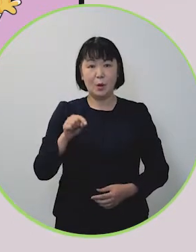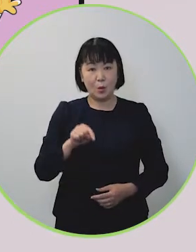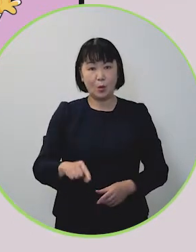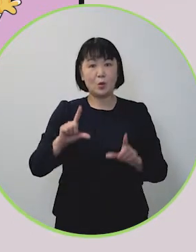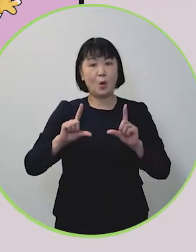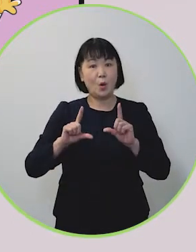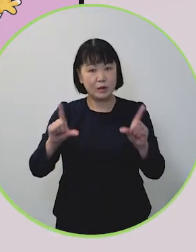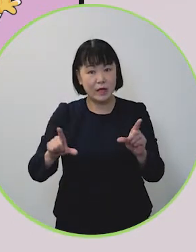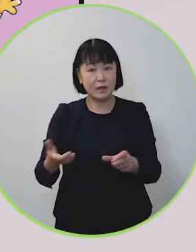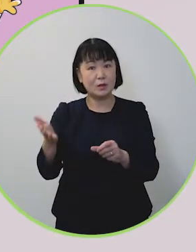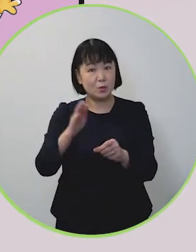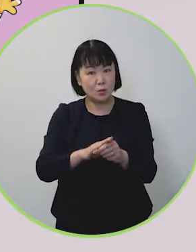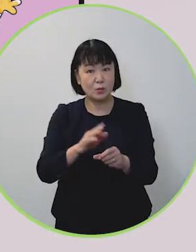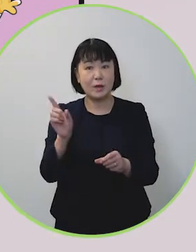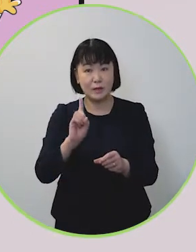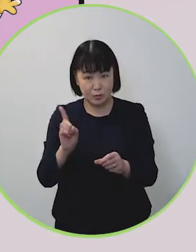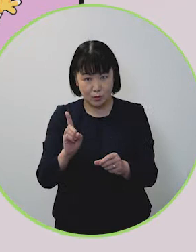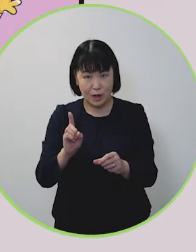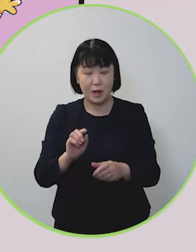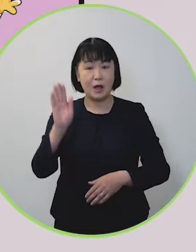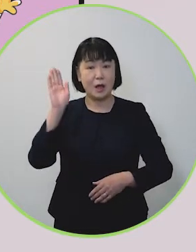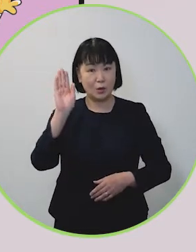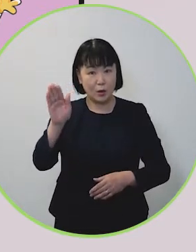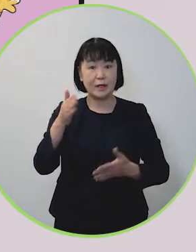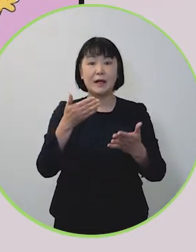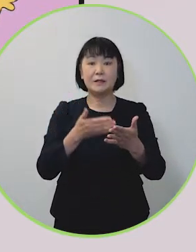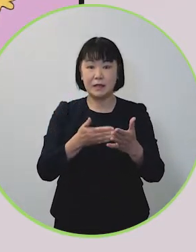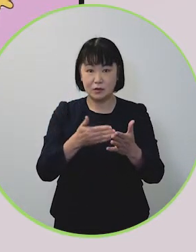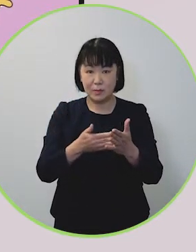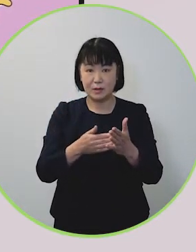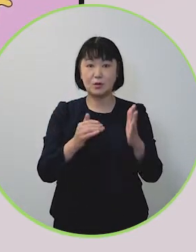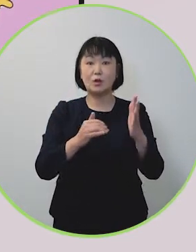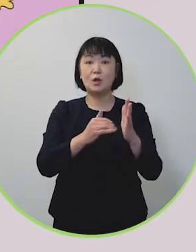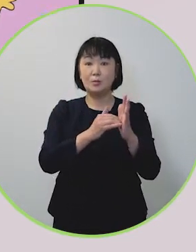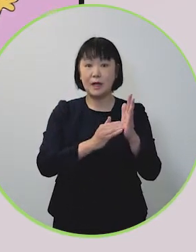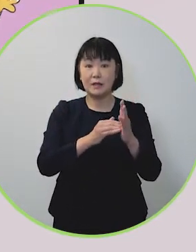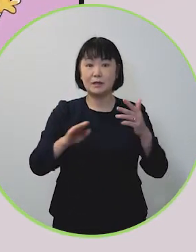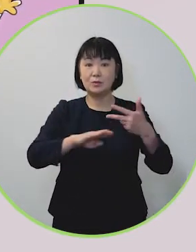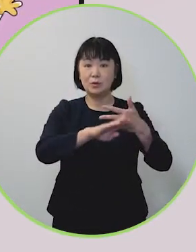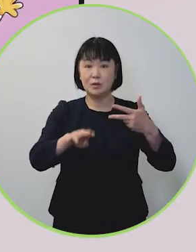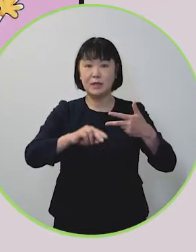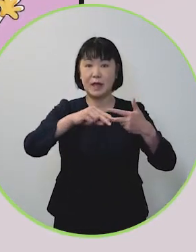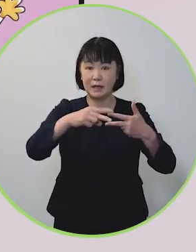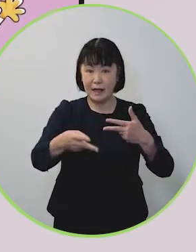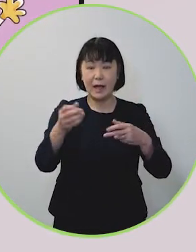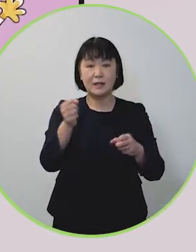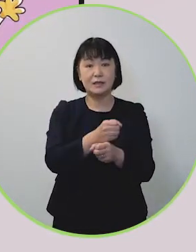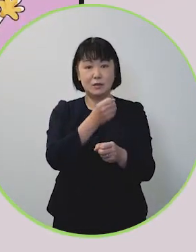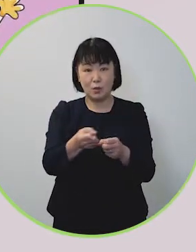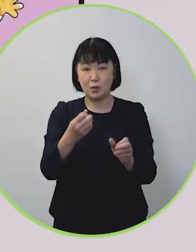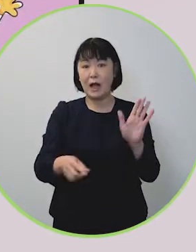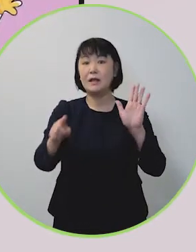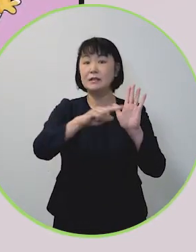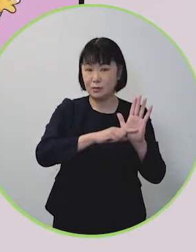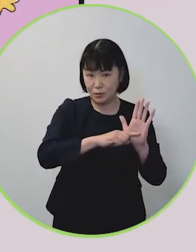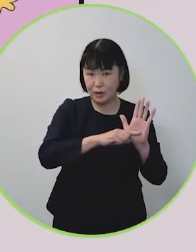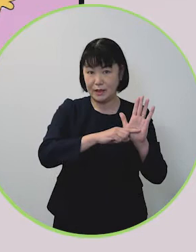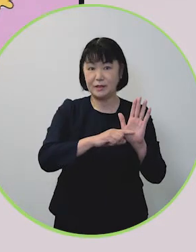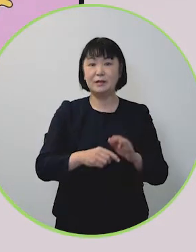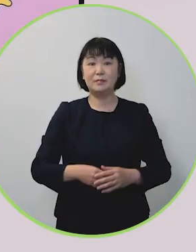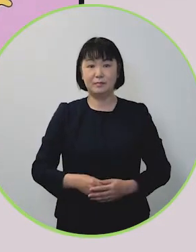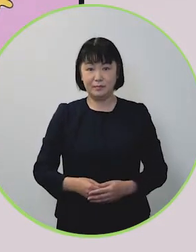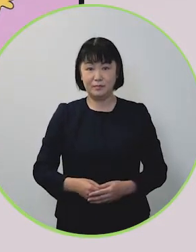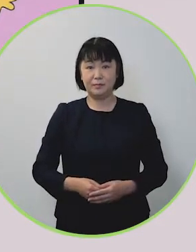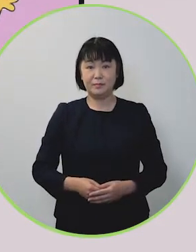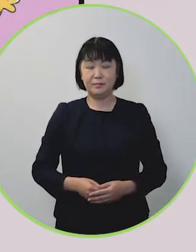この帰宅0かーぼーシティ戦年の一つとしてこれから説明するプラスチックし年か事業が位置づけられている